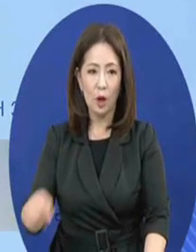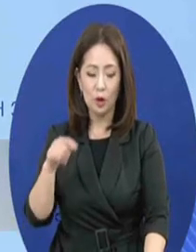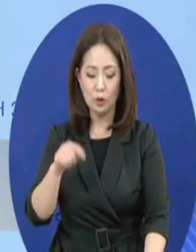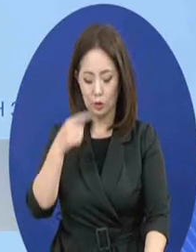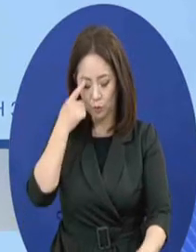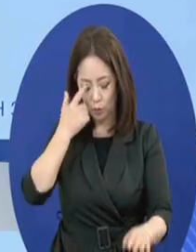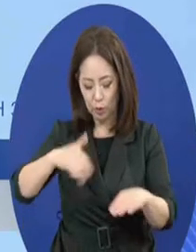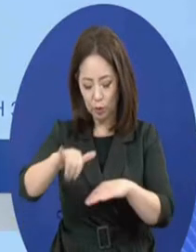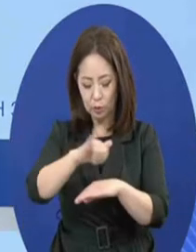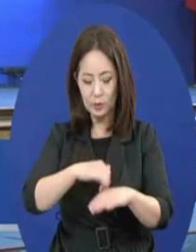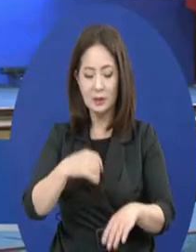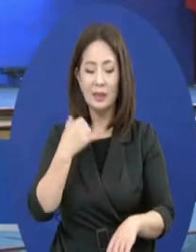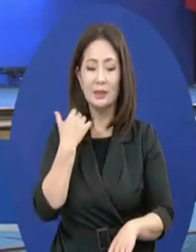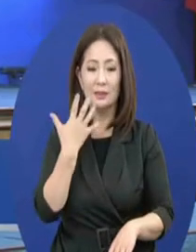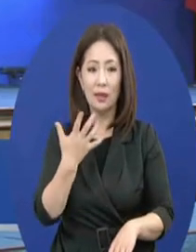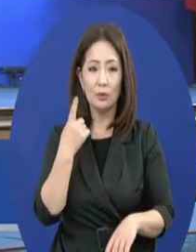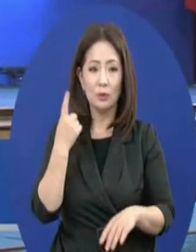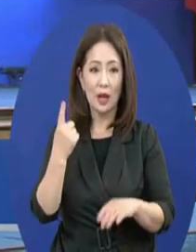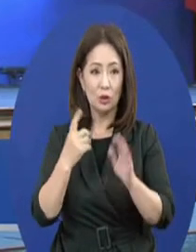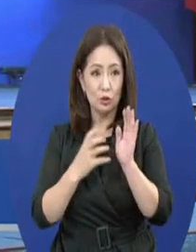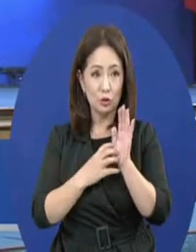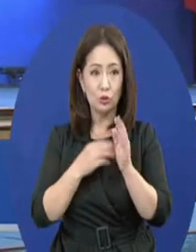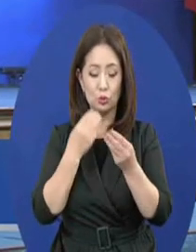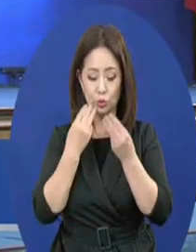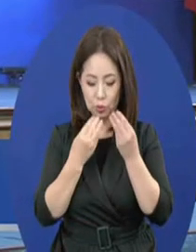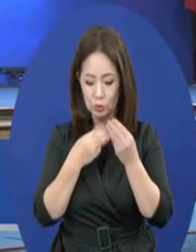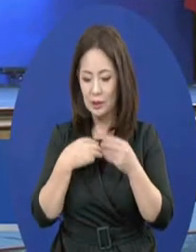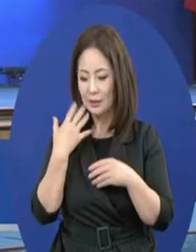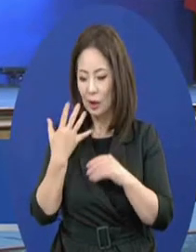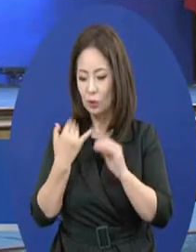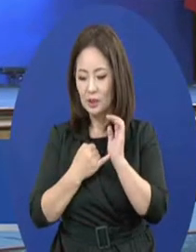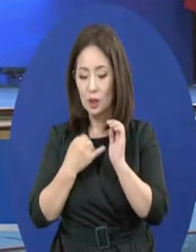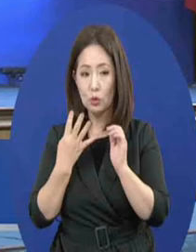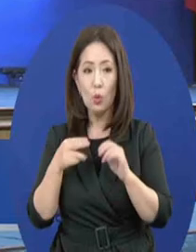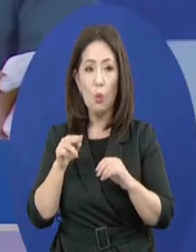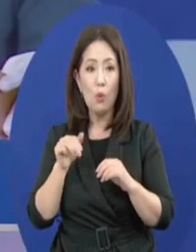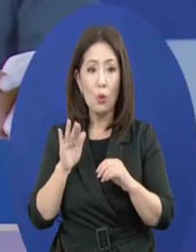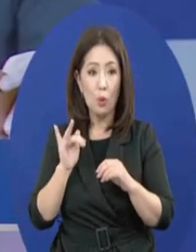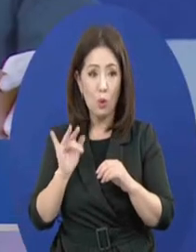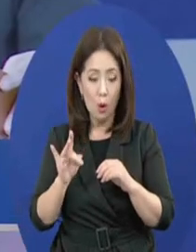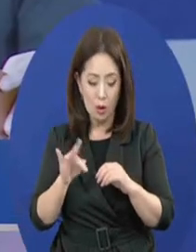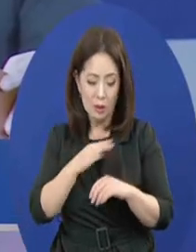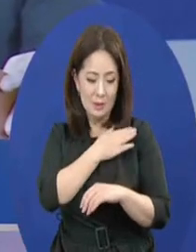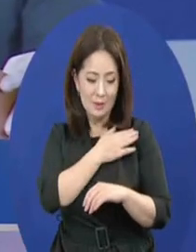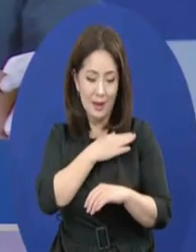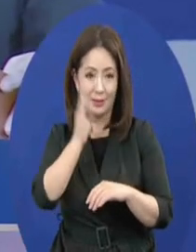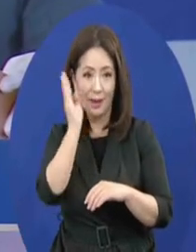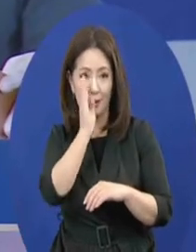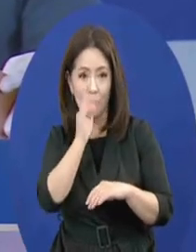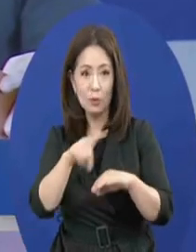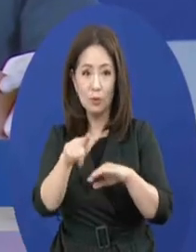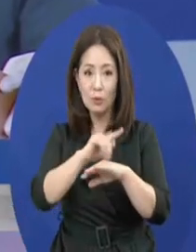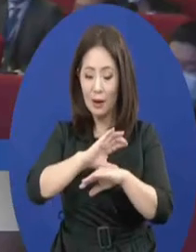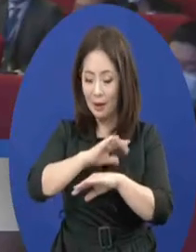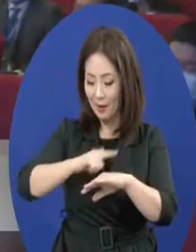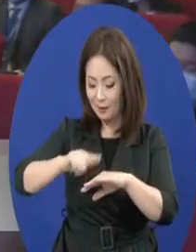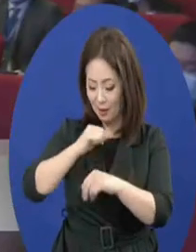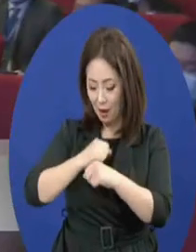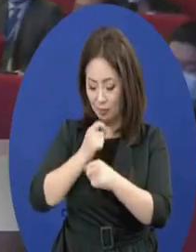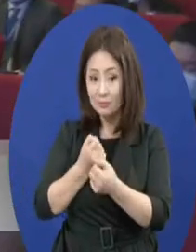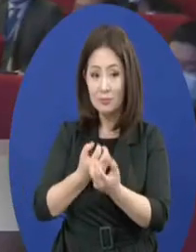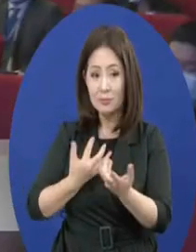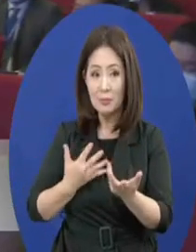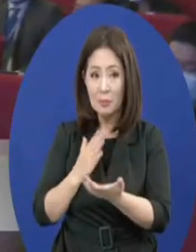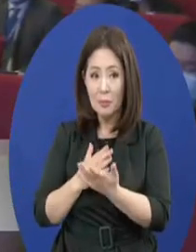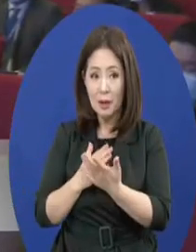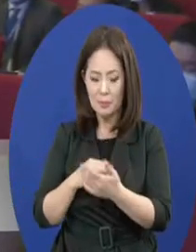За өнөөдөр Монгол улсад 519 шүүгч, 564 прокурор 15,000 гаруй цагдаа тагнуул хүчний байгууллагын алба хаагч ажиллаж байна. Иргэд